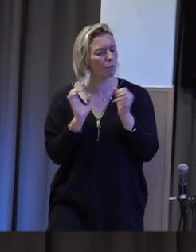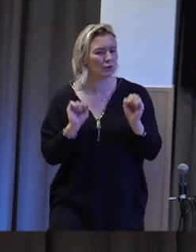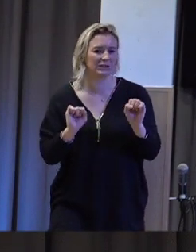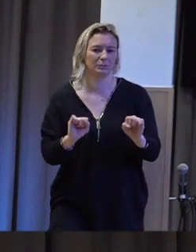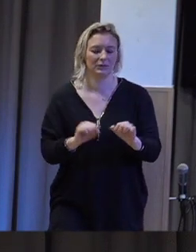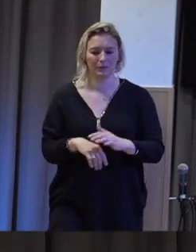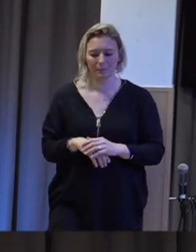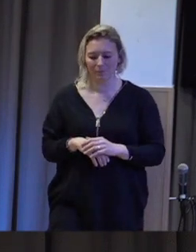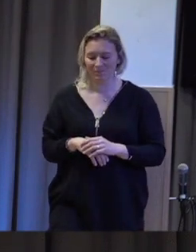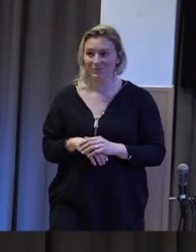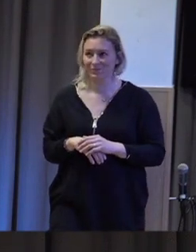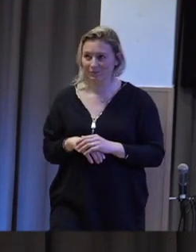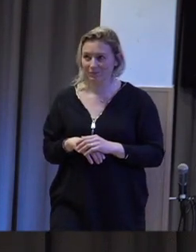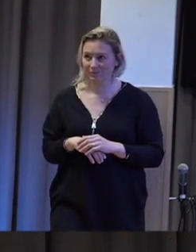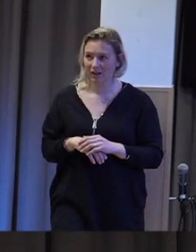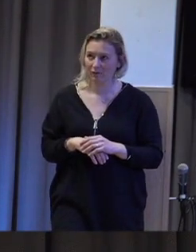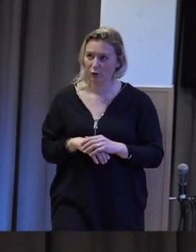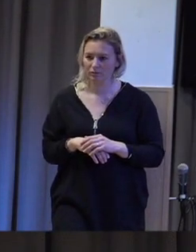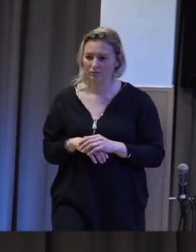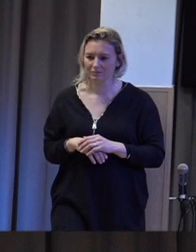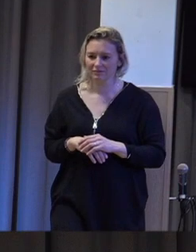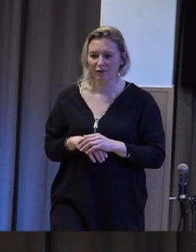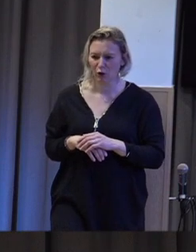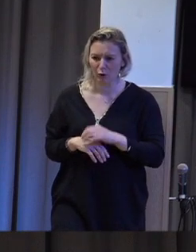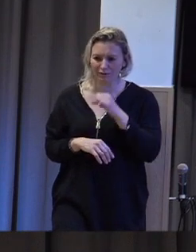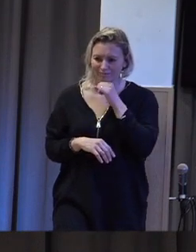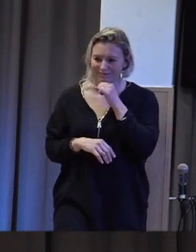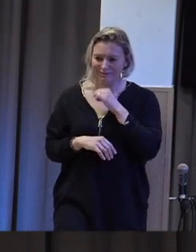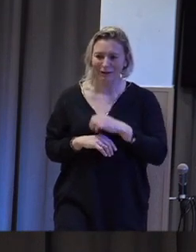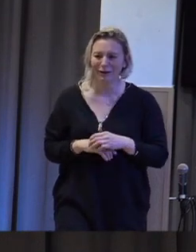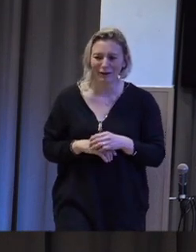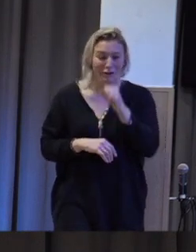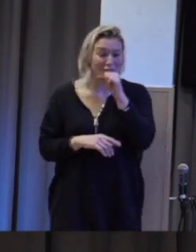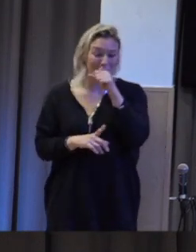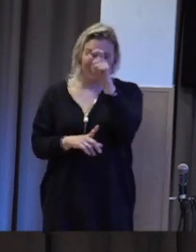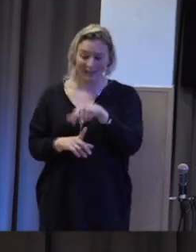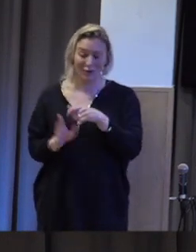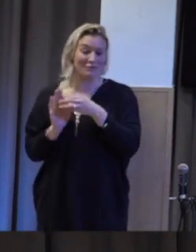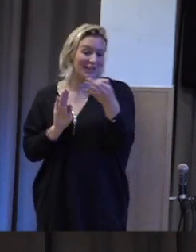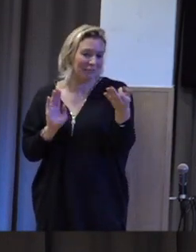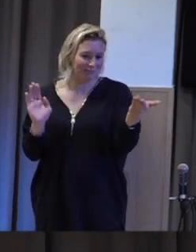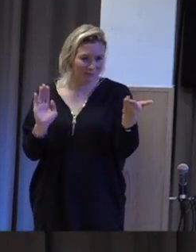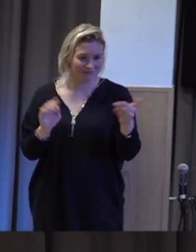un vieux que j'apprécie beaucoup, il disait que dans cette image, il y a trois philosophies.